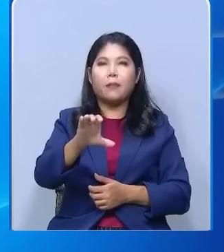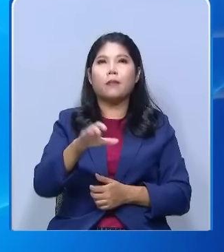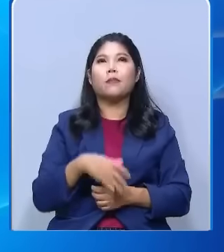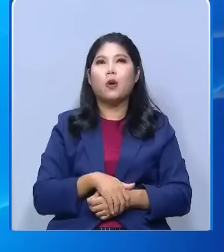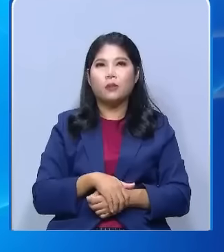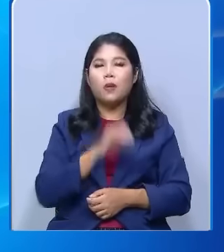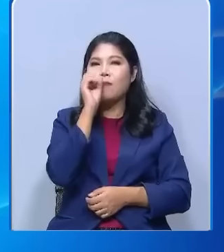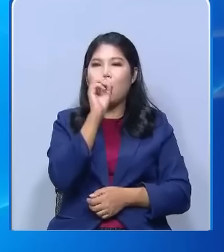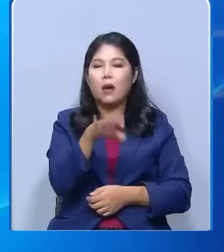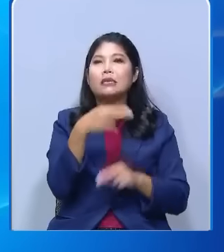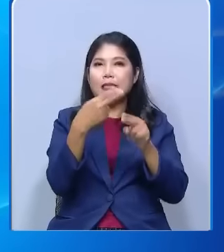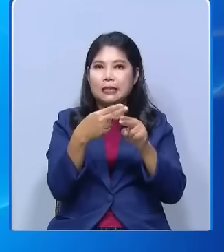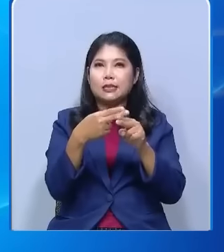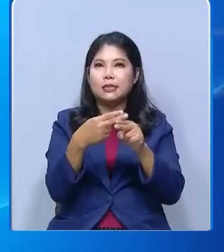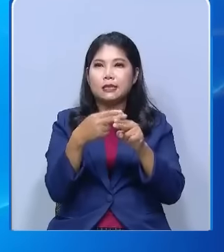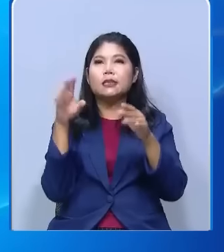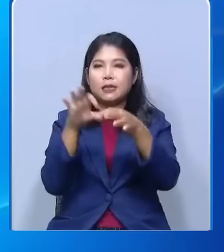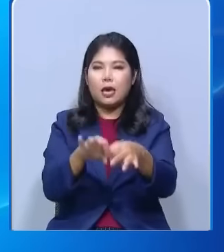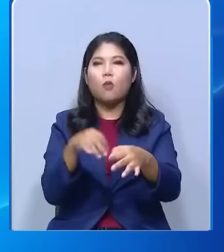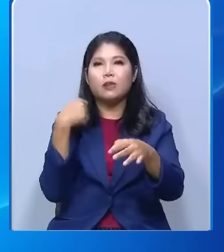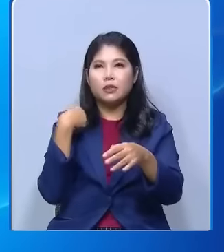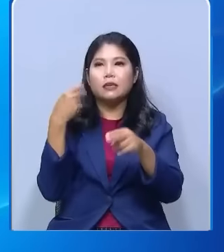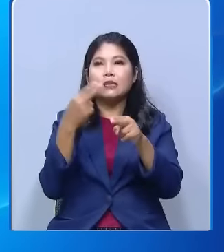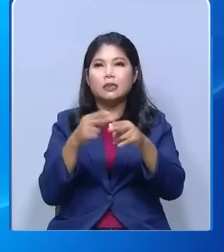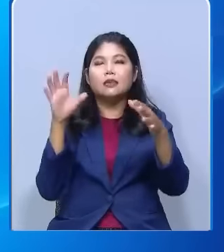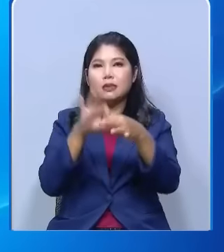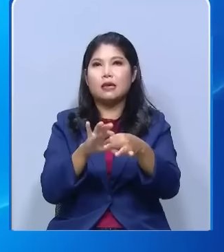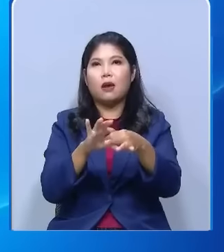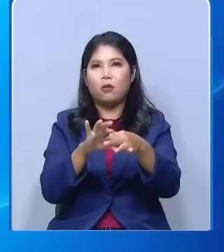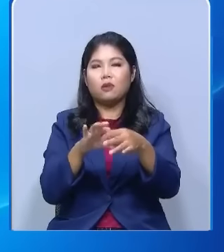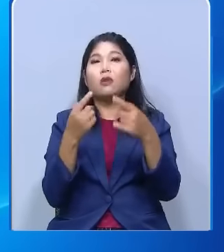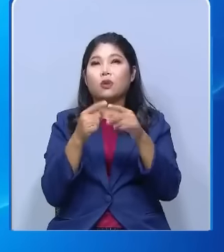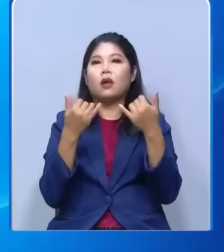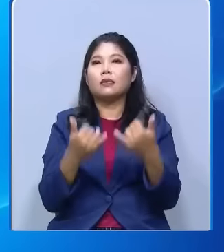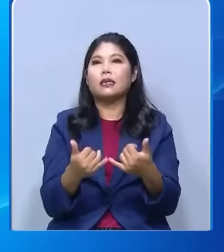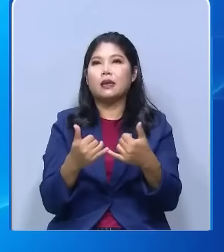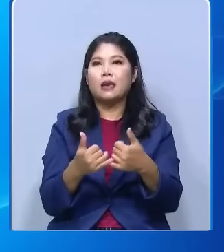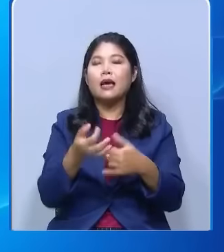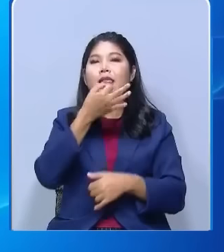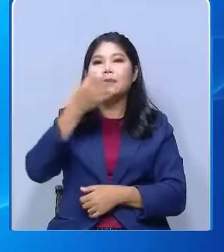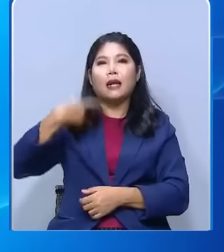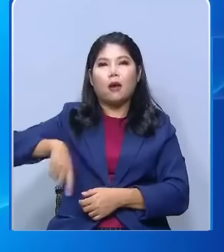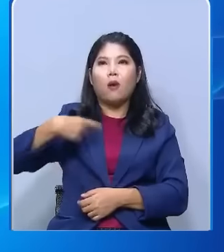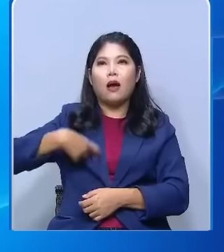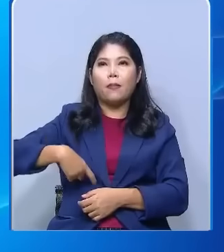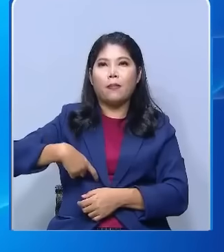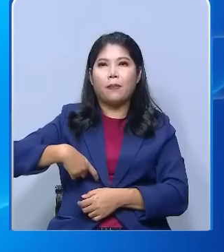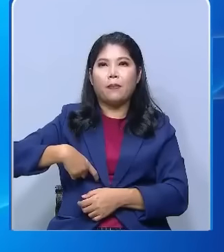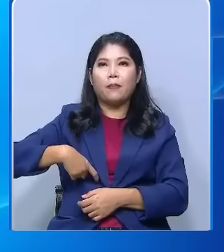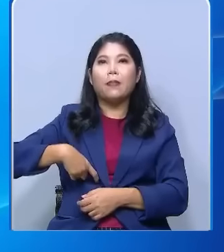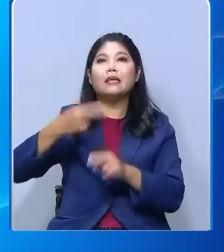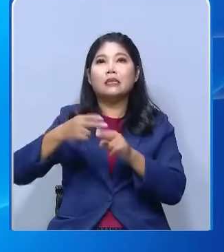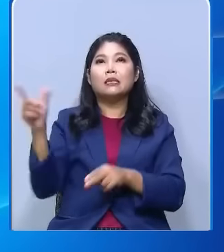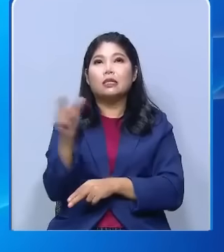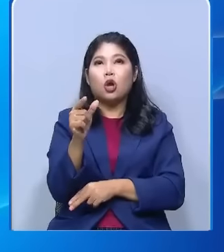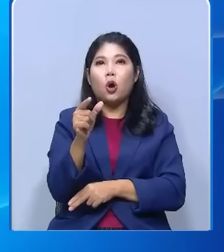มันมีการเปิดเผยชื่ออีกคนนึงเขาบอกว่าอยู่เบื้องหลังคดี The Icon Group และปัจจุบันเป็นทนายความ ครับ นามสมมุติว่า